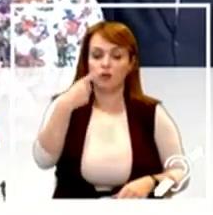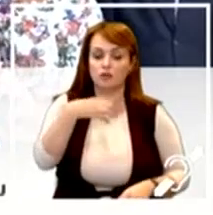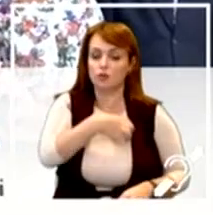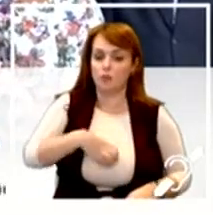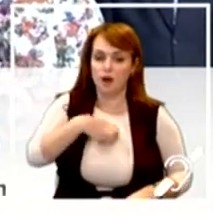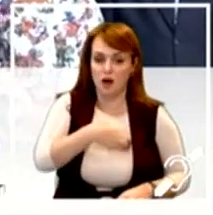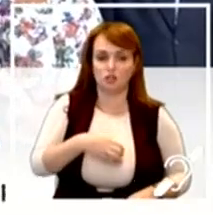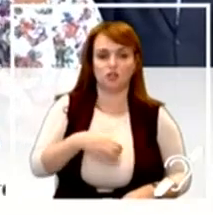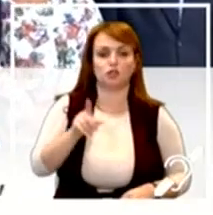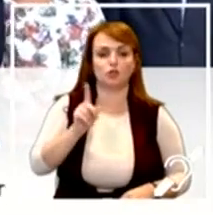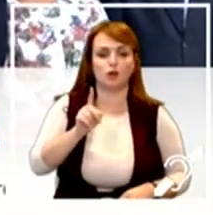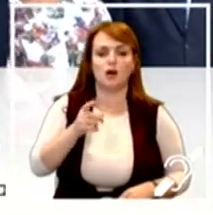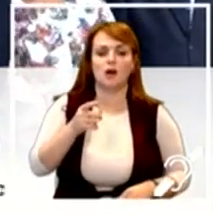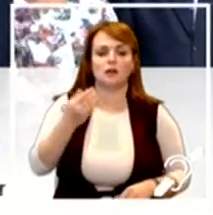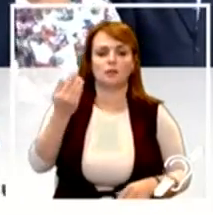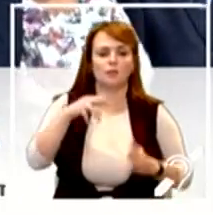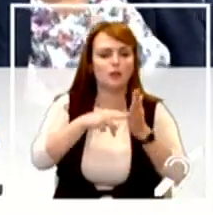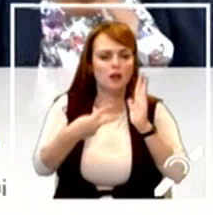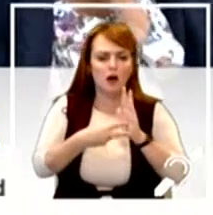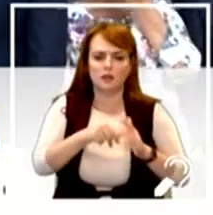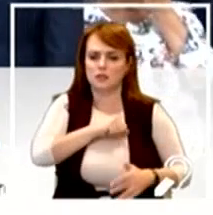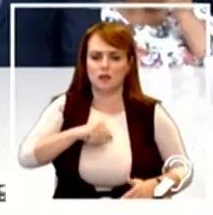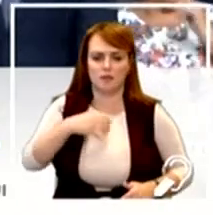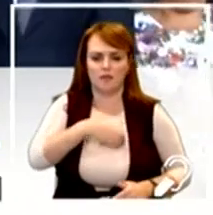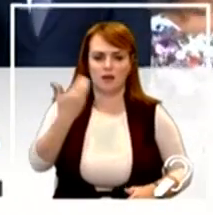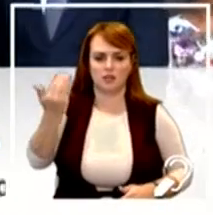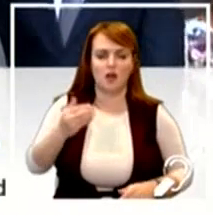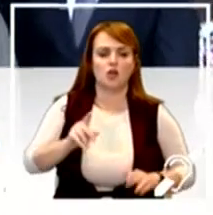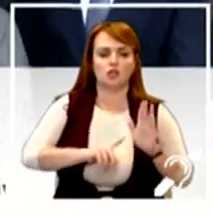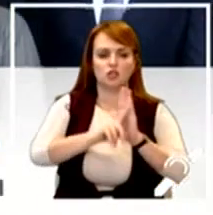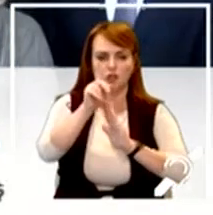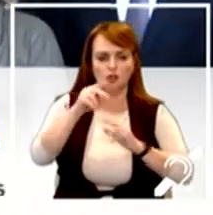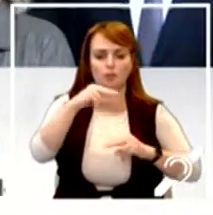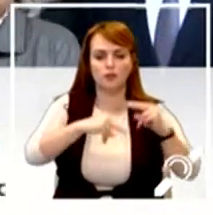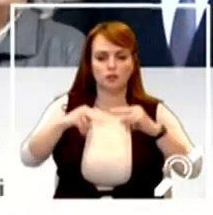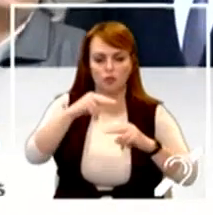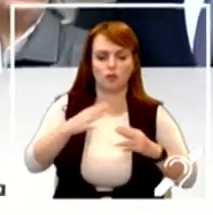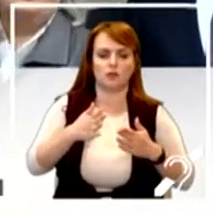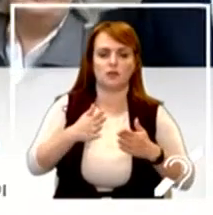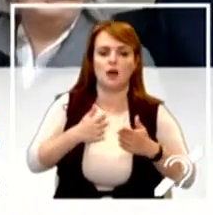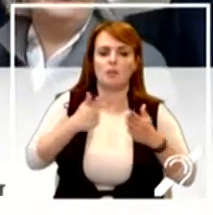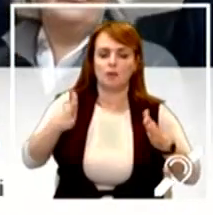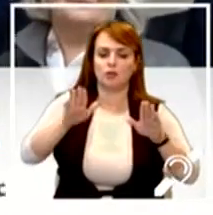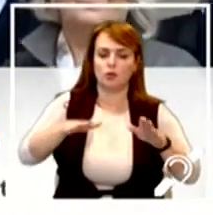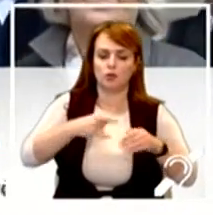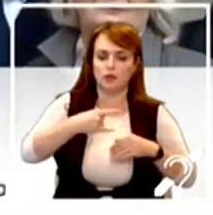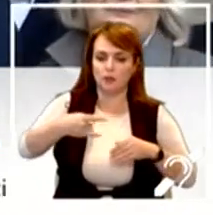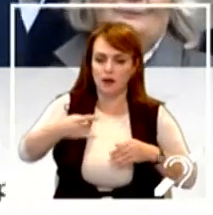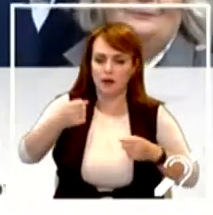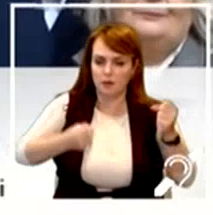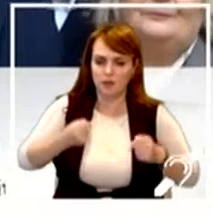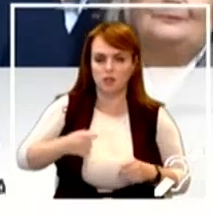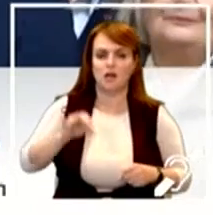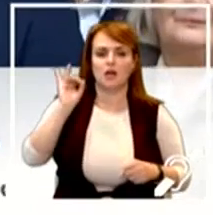de pasaje supraterane și drumuri radiale a școlilor și grădinițelor, amenajarea locurilor de parcare,